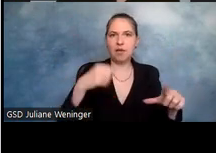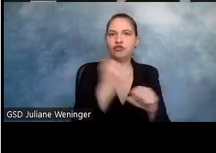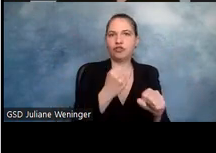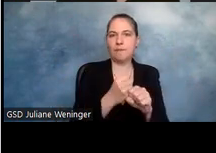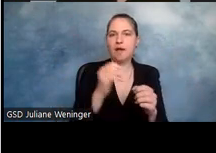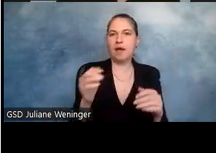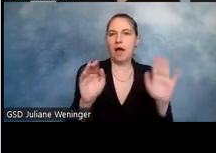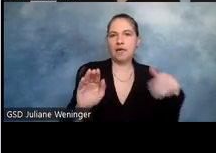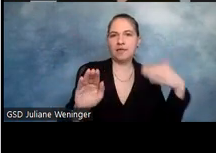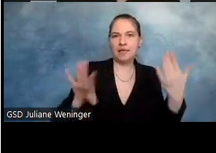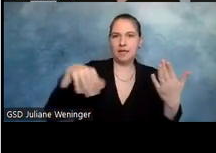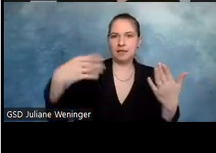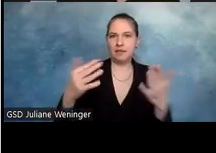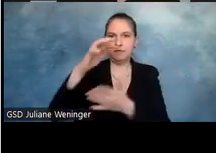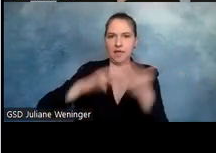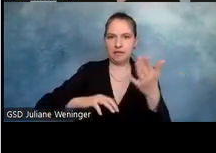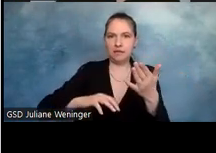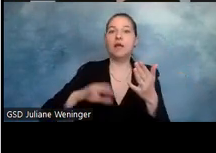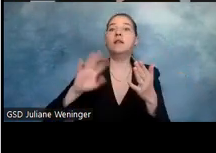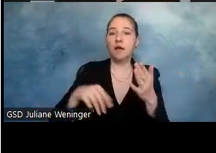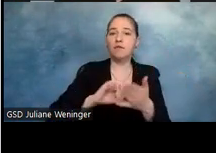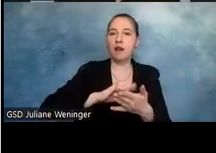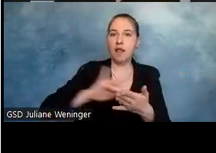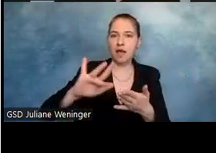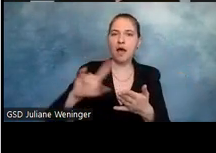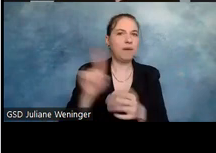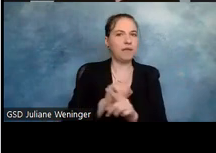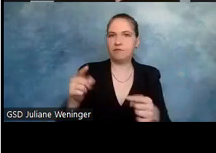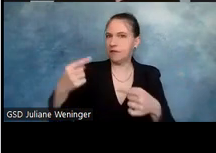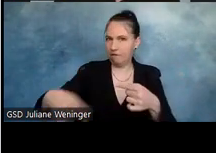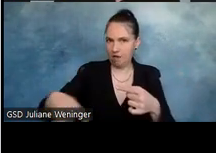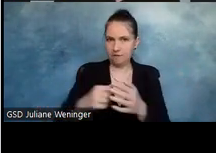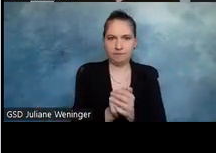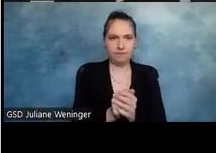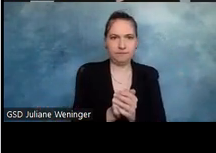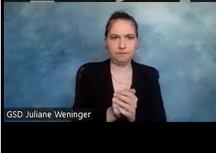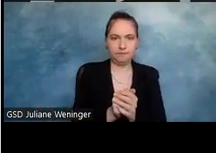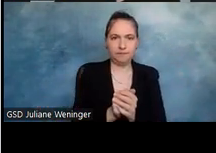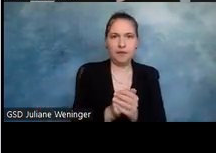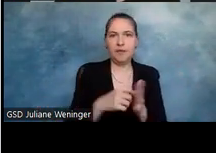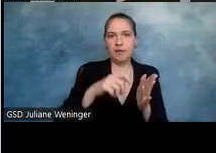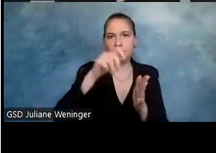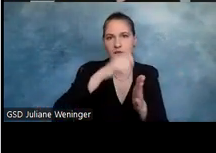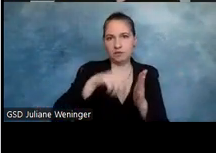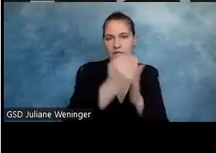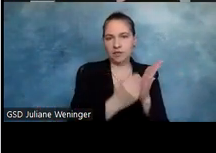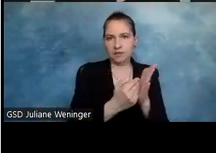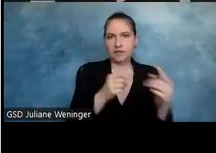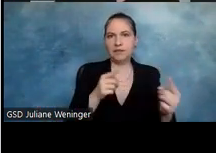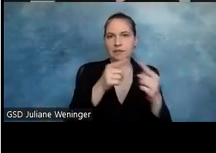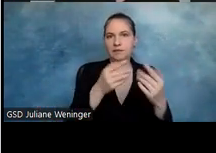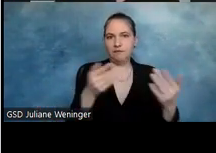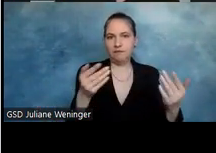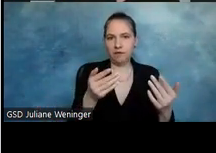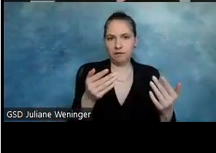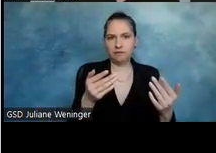darf auch leer sein, er darf nur nicht komplett fehlen. Der Sinn von dieser Checkliste ist einfach, wir haben hier diesen Punkt, wir gucken uns